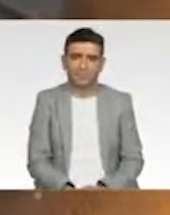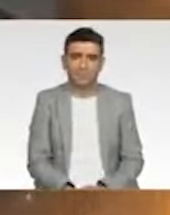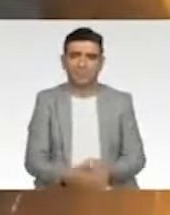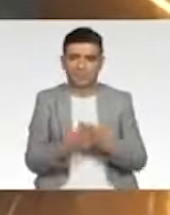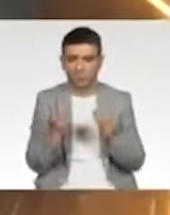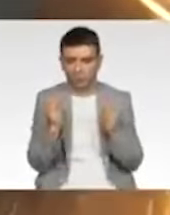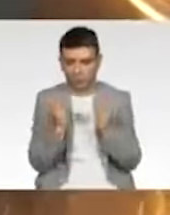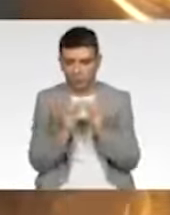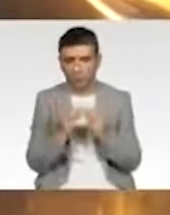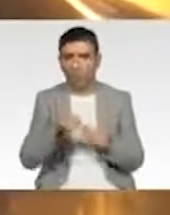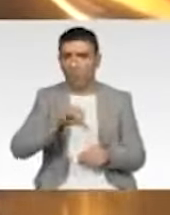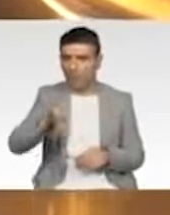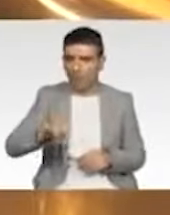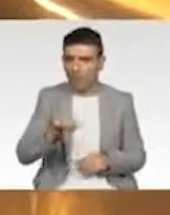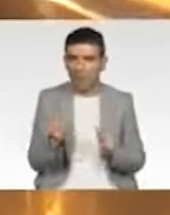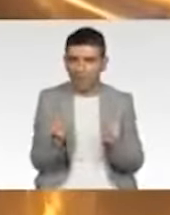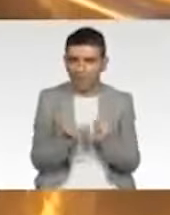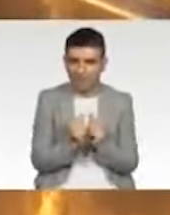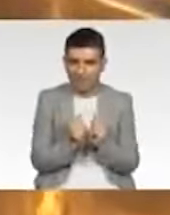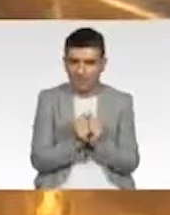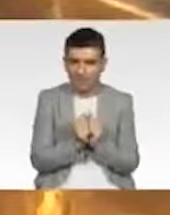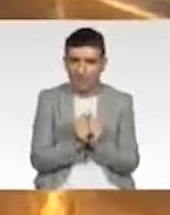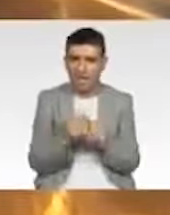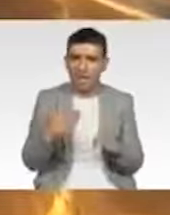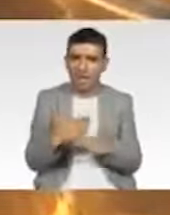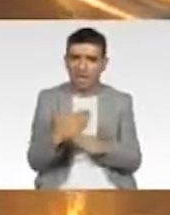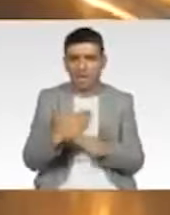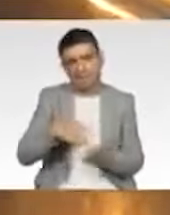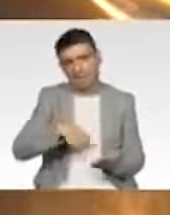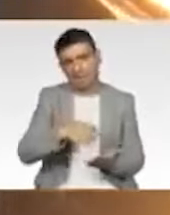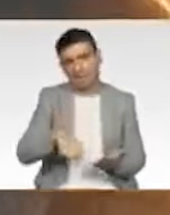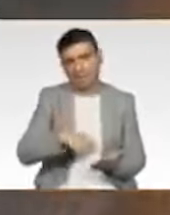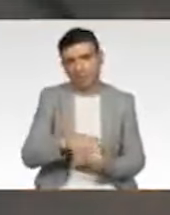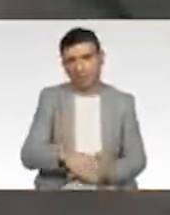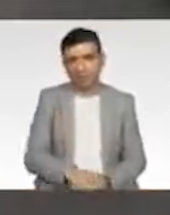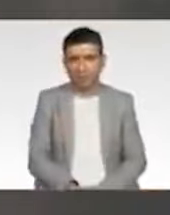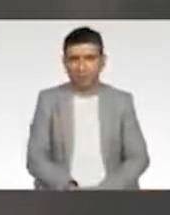Evet, yumurta ve yağla şimdi ekmeklerimizi özleştiriyoruz.